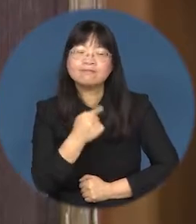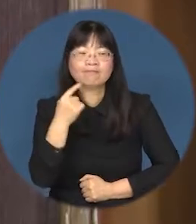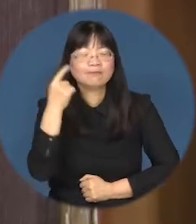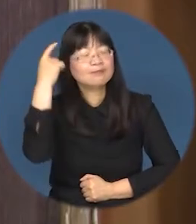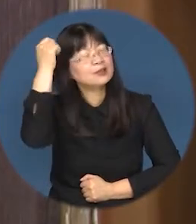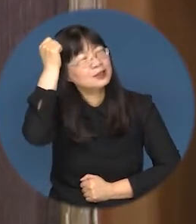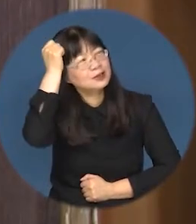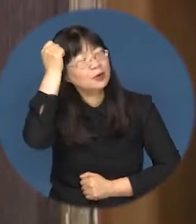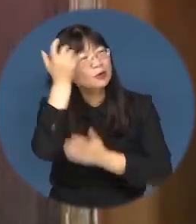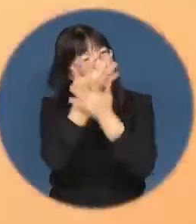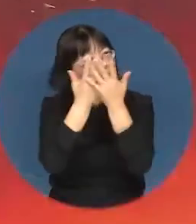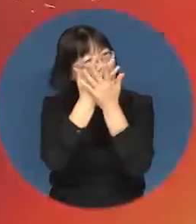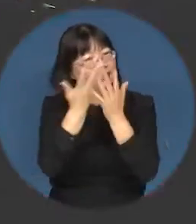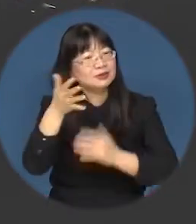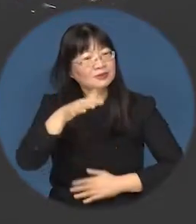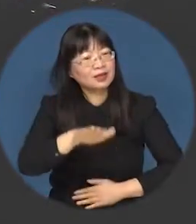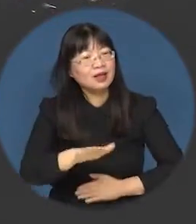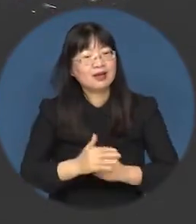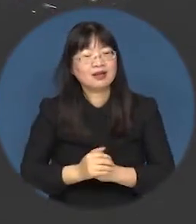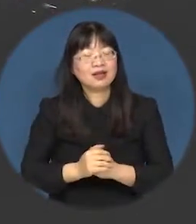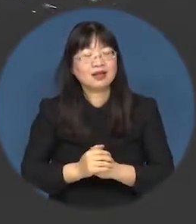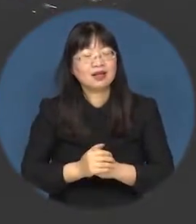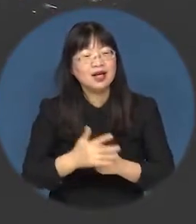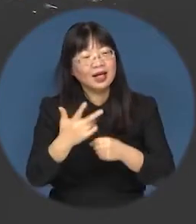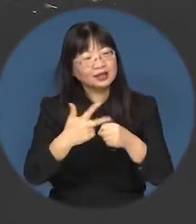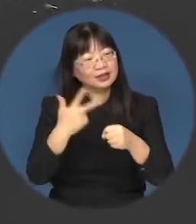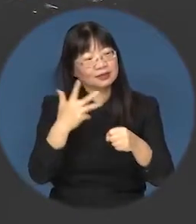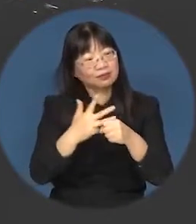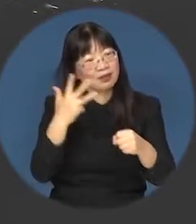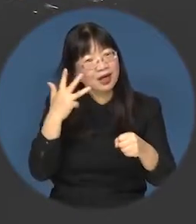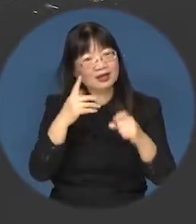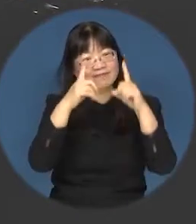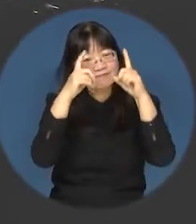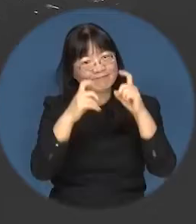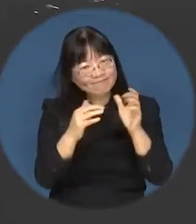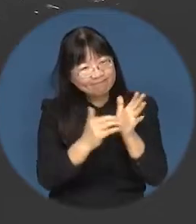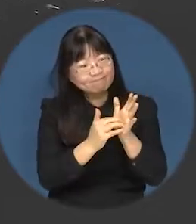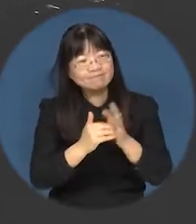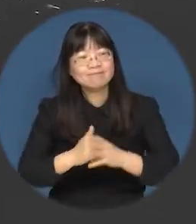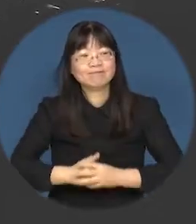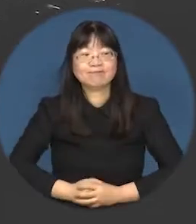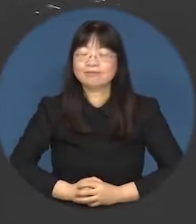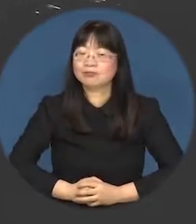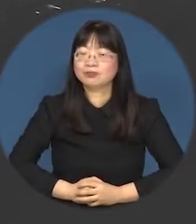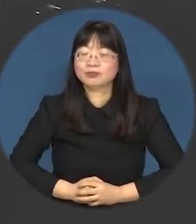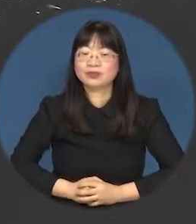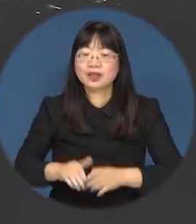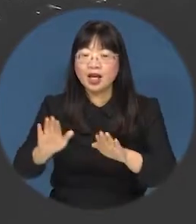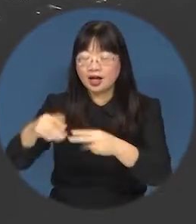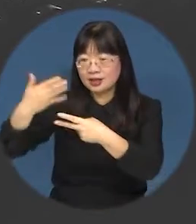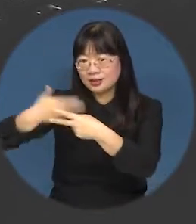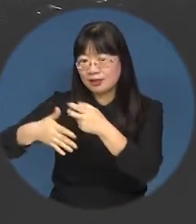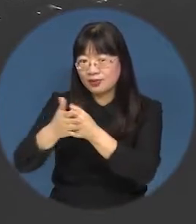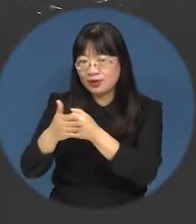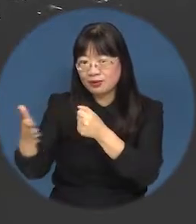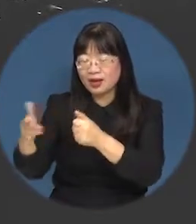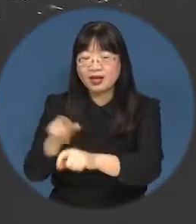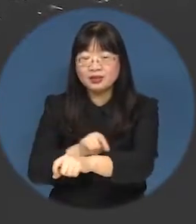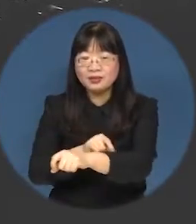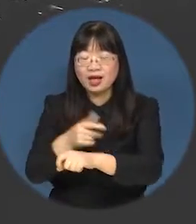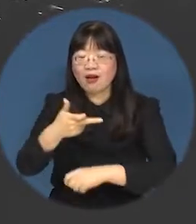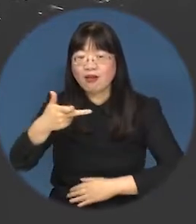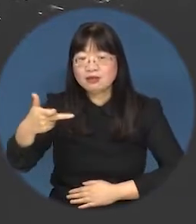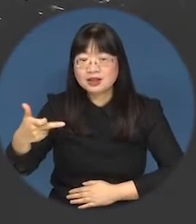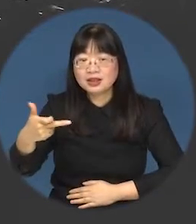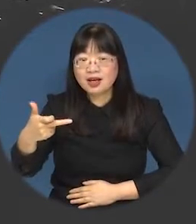정확하게 기억이 안 나는데 한 7, 8년 전에 찍은 거로 기억하고 있습니다. 이번에 그 드라마 때문에 특별히 그렇게